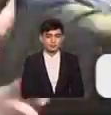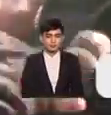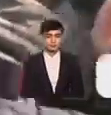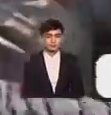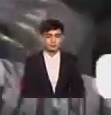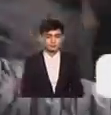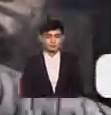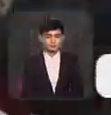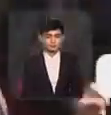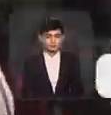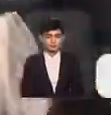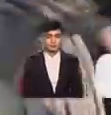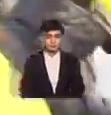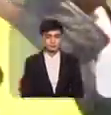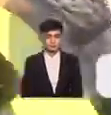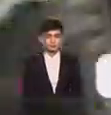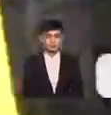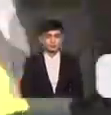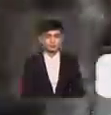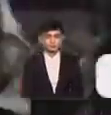Руки убери, говорю! Руки убери!